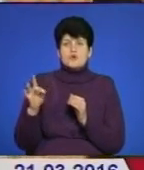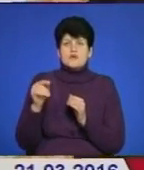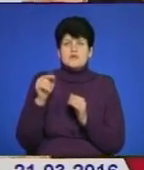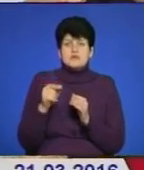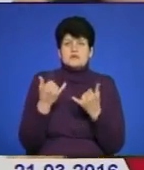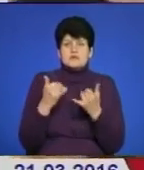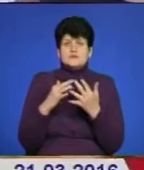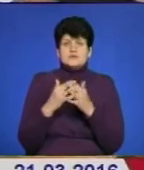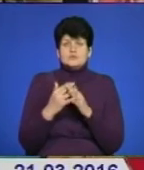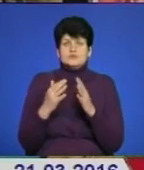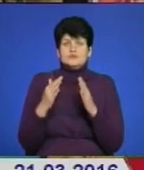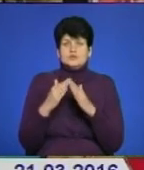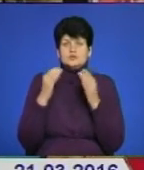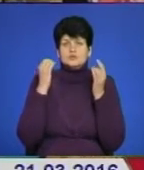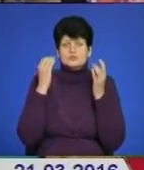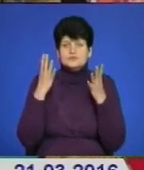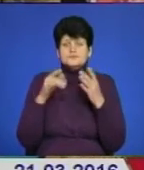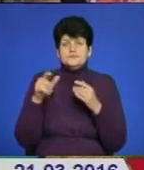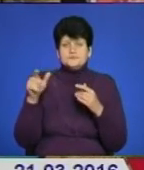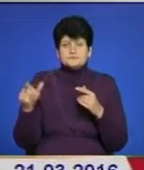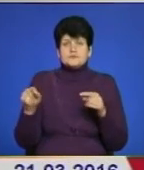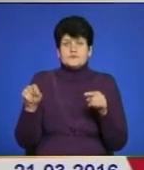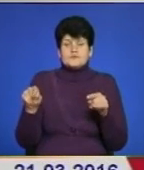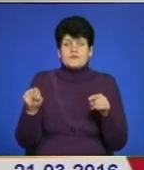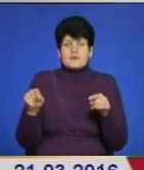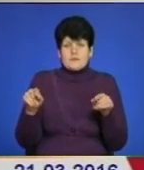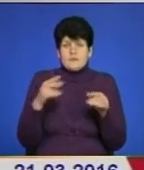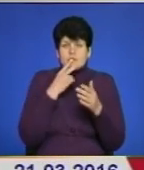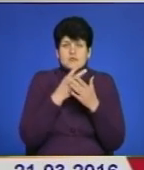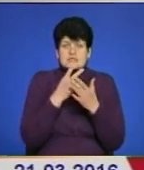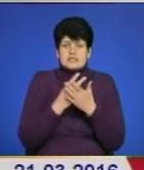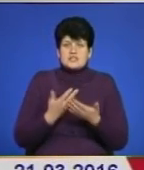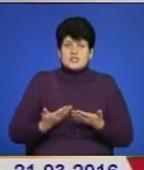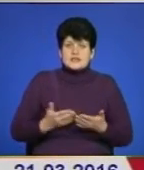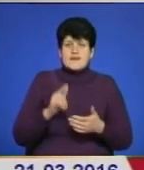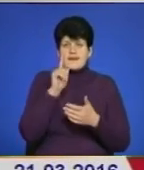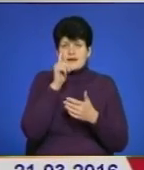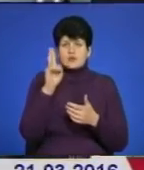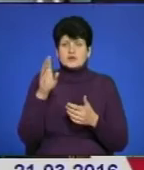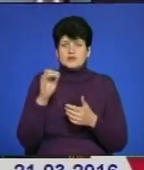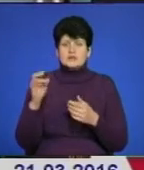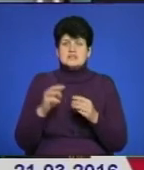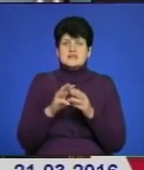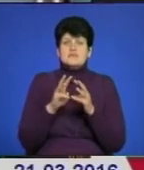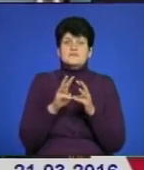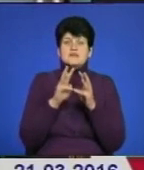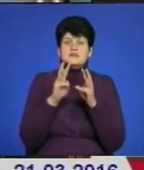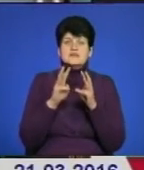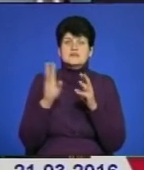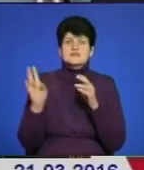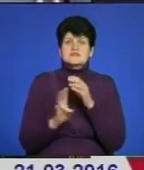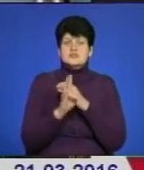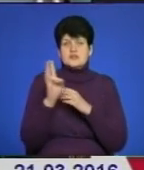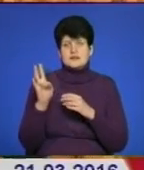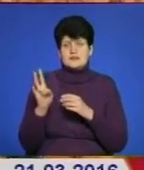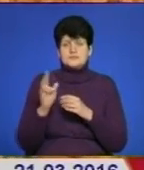сільського будинку культури громада села частково відтворила життя і побут греко-католицького священника, класика української